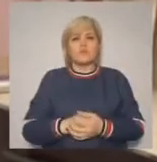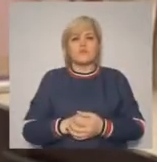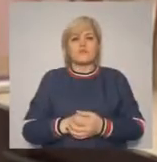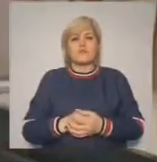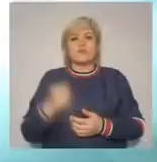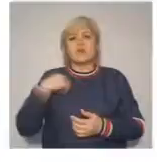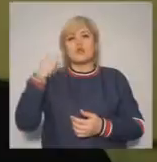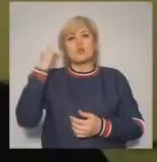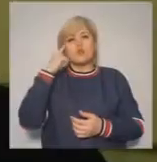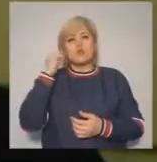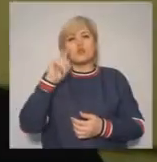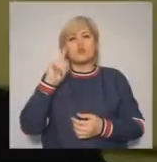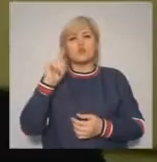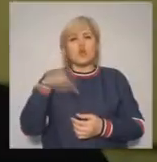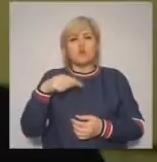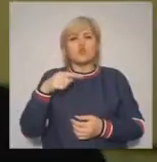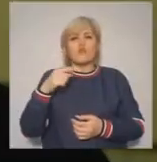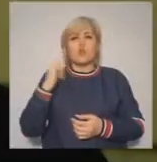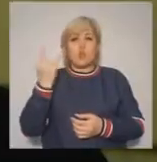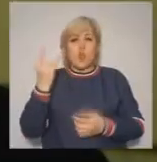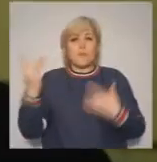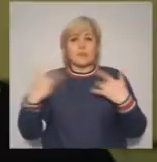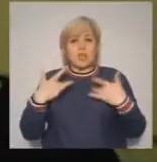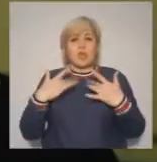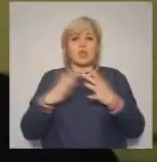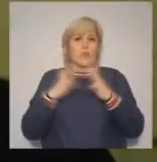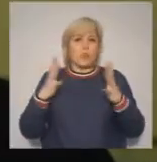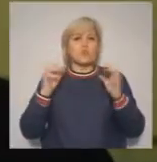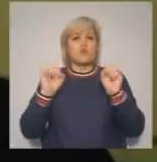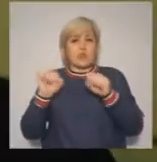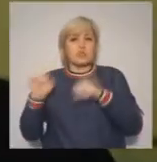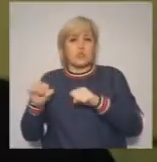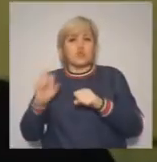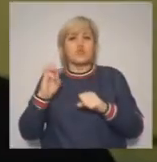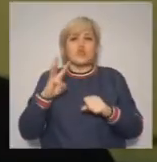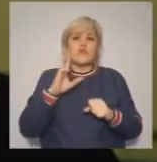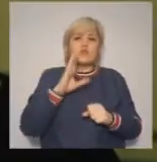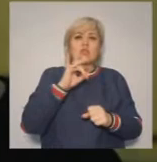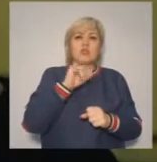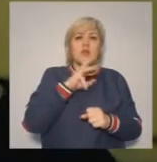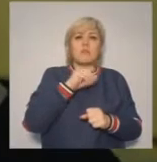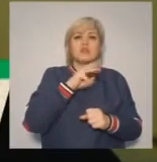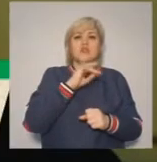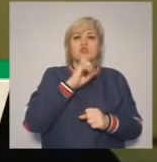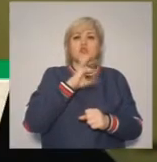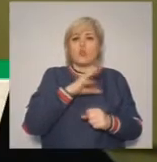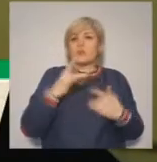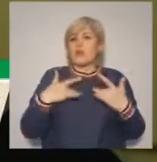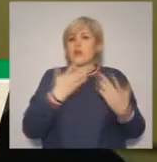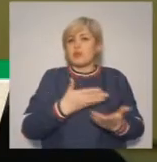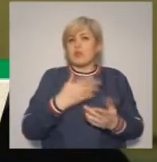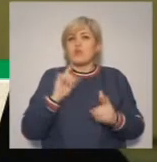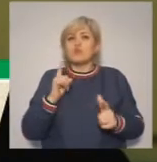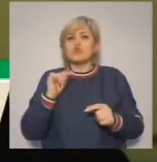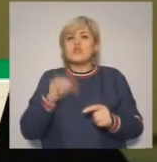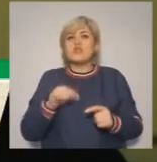в дипломе. Я думаю, даже в кукольном театре больше возможностей, чем в драматическом театре, потому